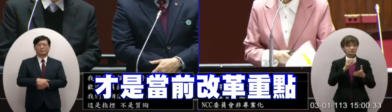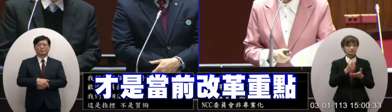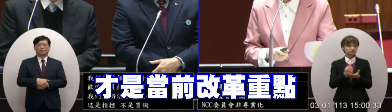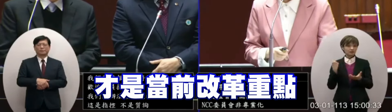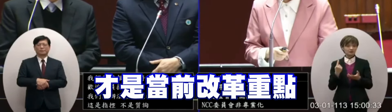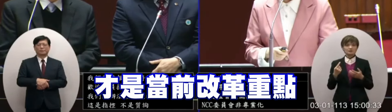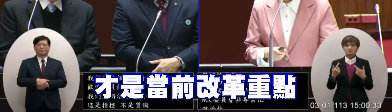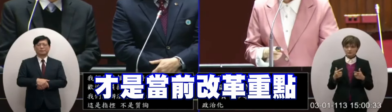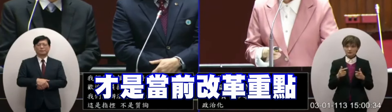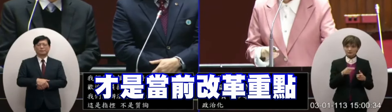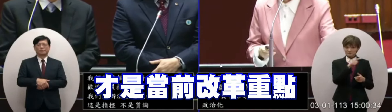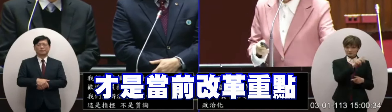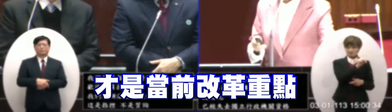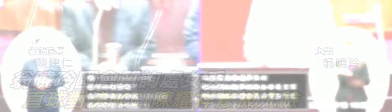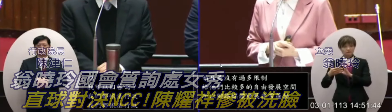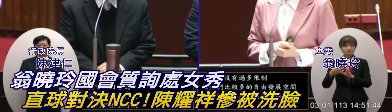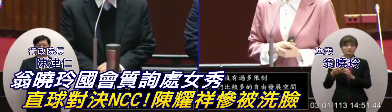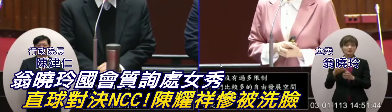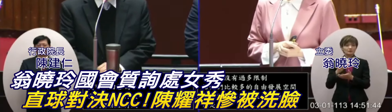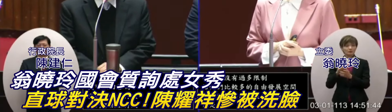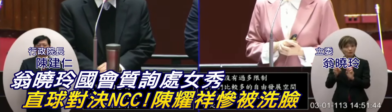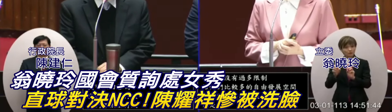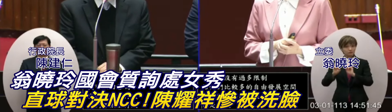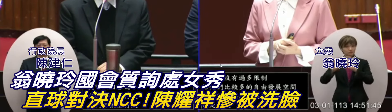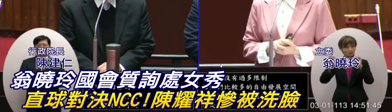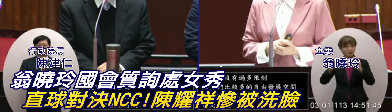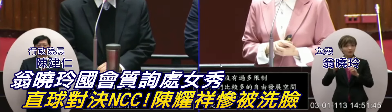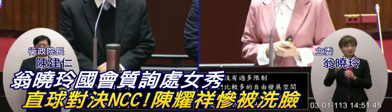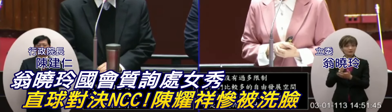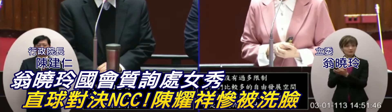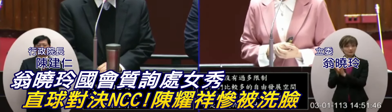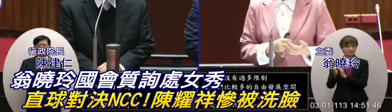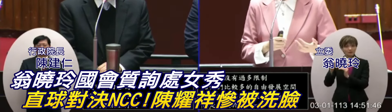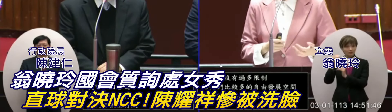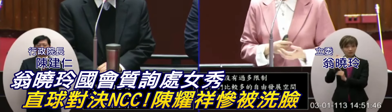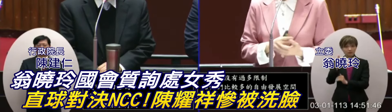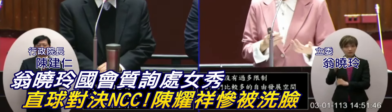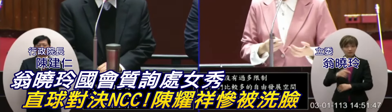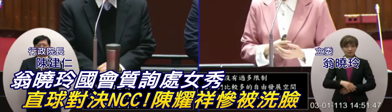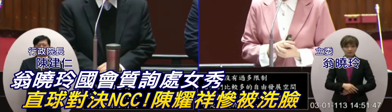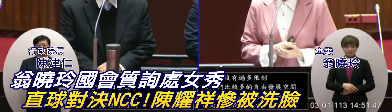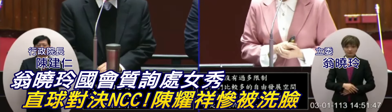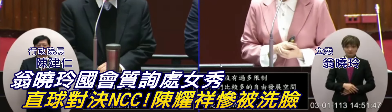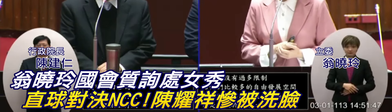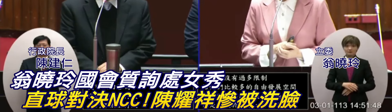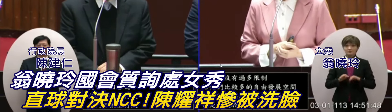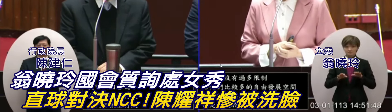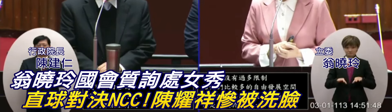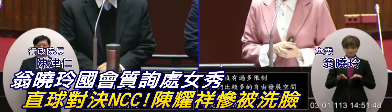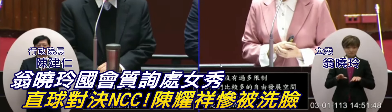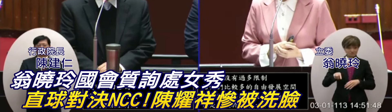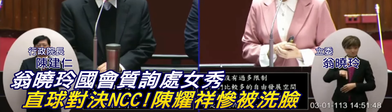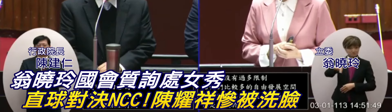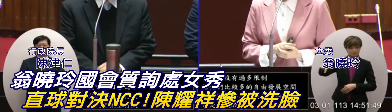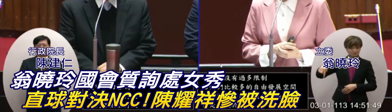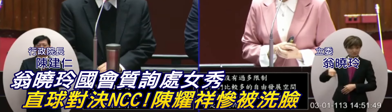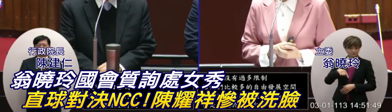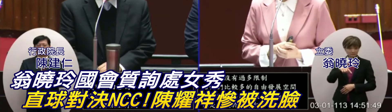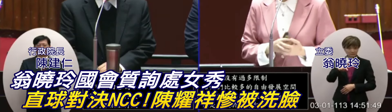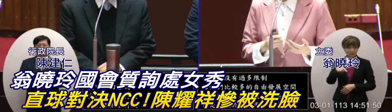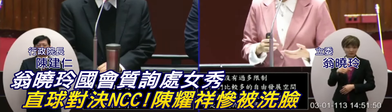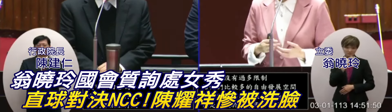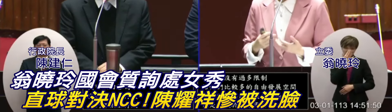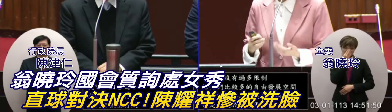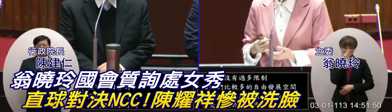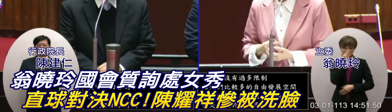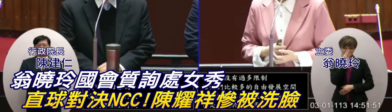才是当前改革的重点。现在的经营广电媒体业者或是新闻的平面媒体业者，他们基本上已经不太